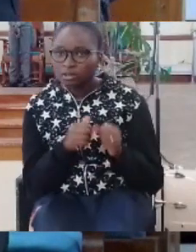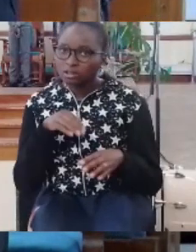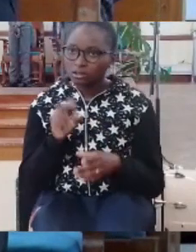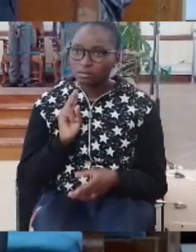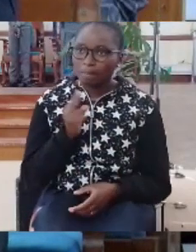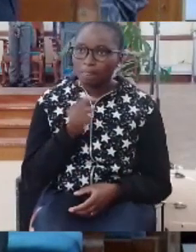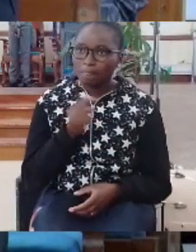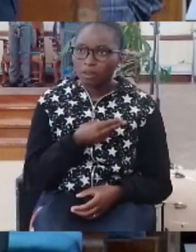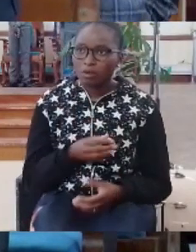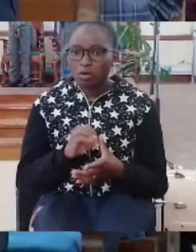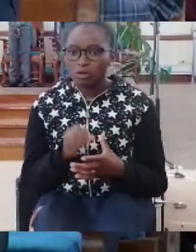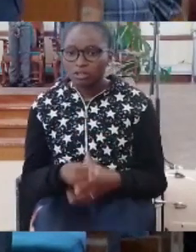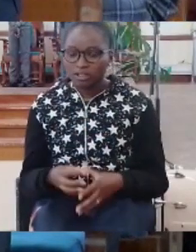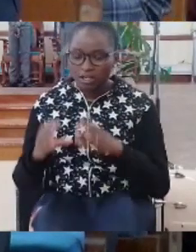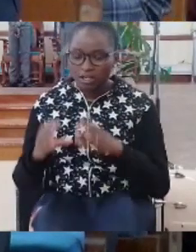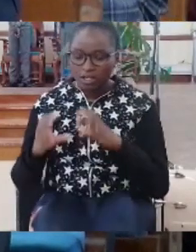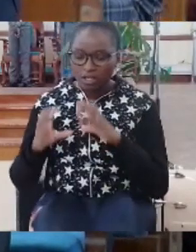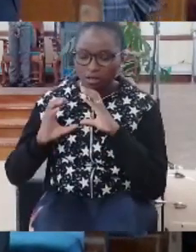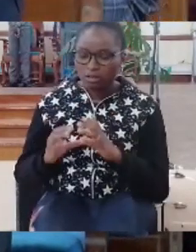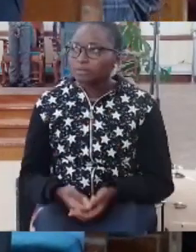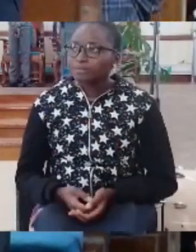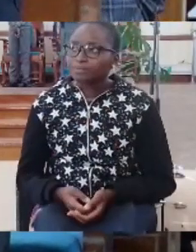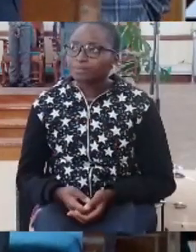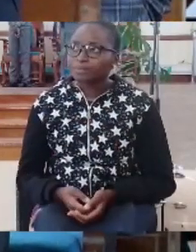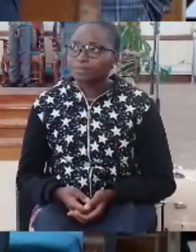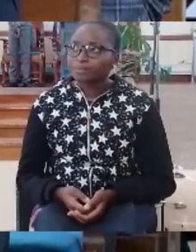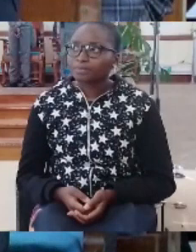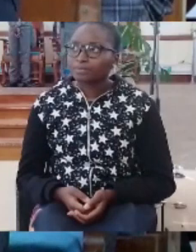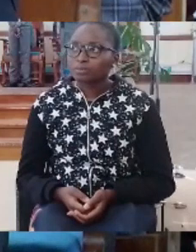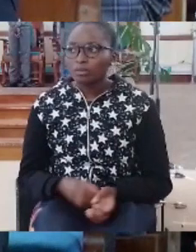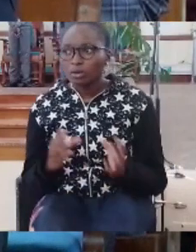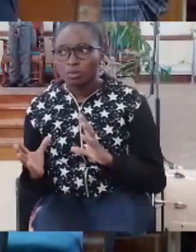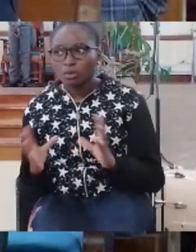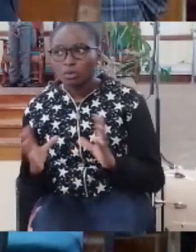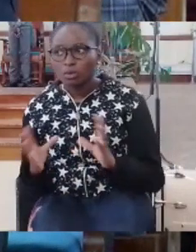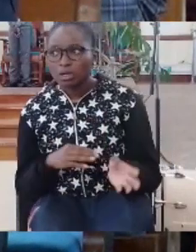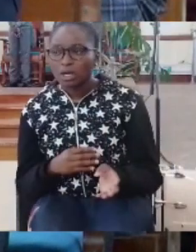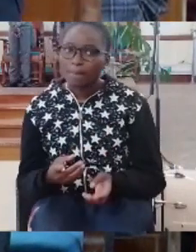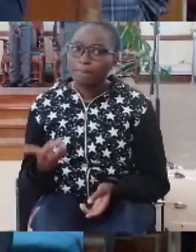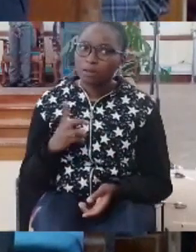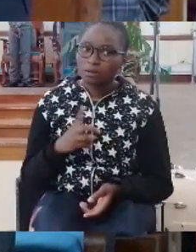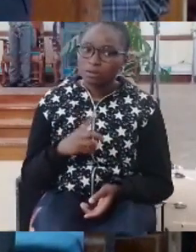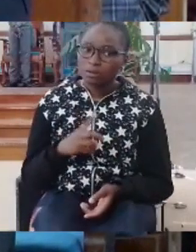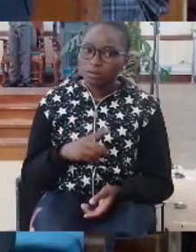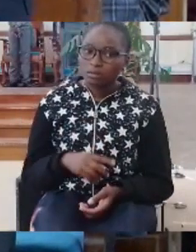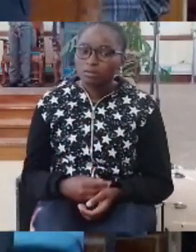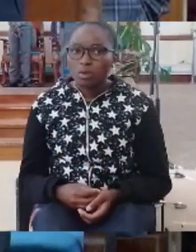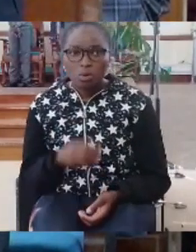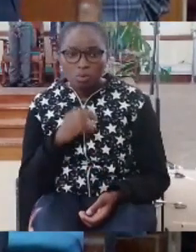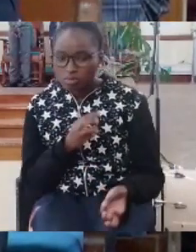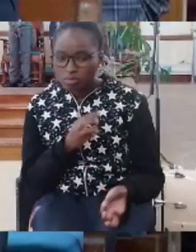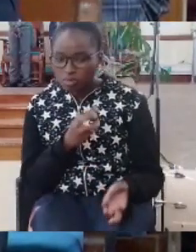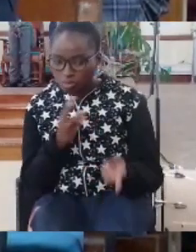Utiramata olitole ya toke kotwe the ino aguo. Utiramata ke uokani okere ya keke koge ke hurutana. Utiramata lo uhalo ya